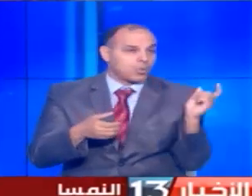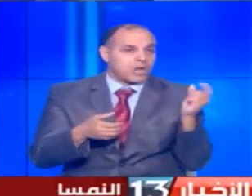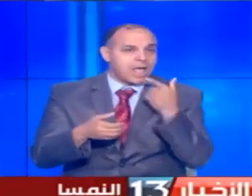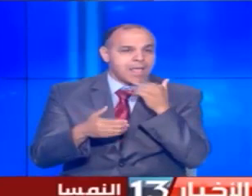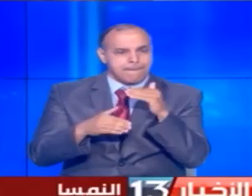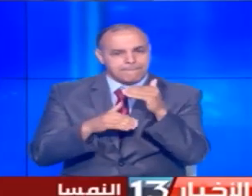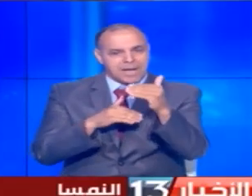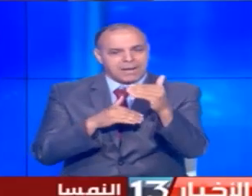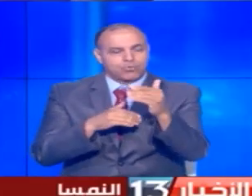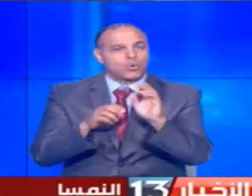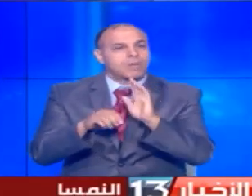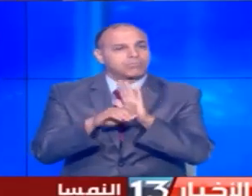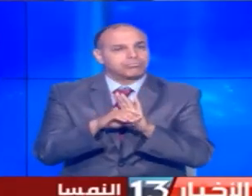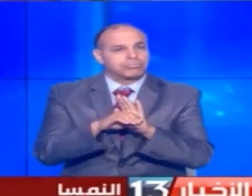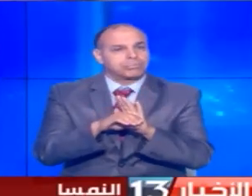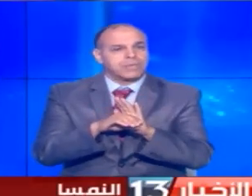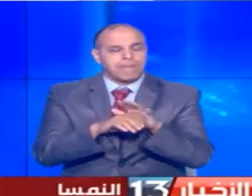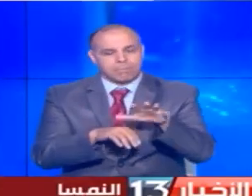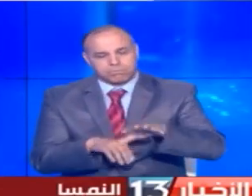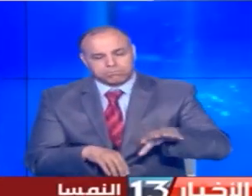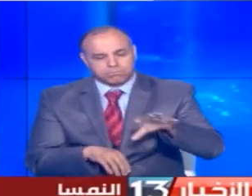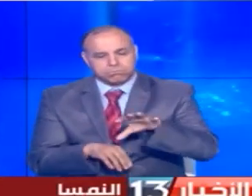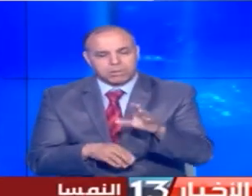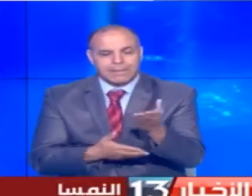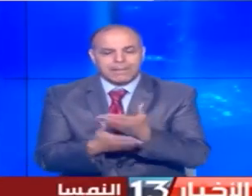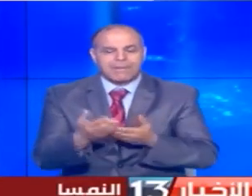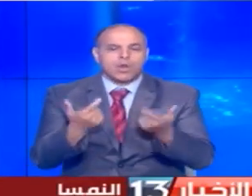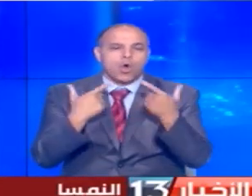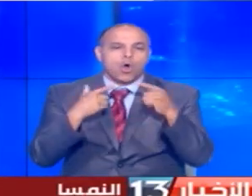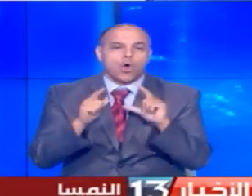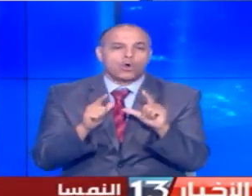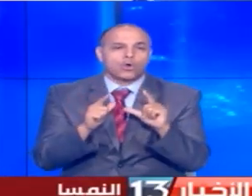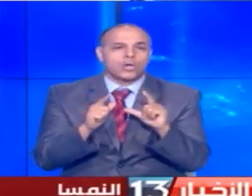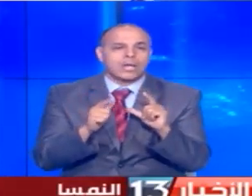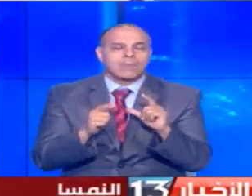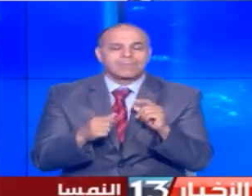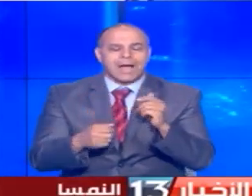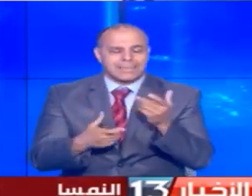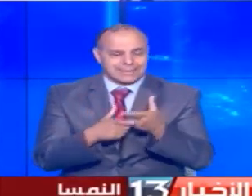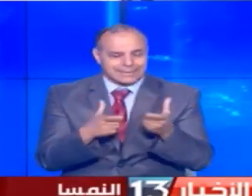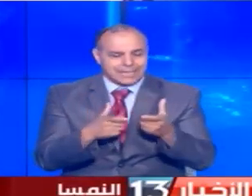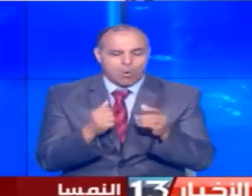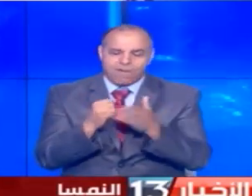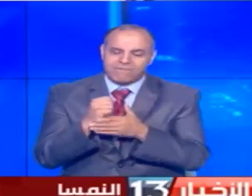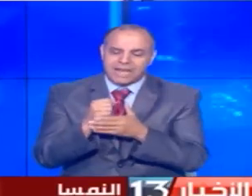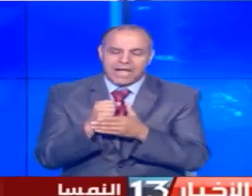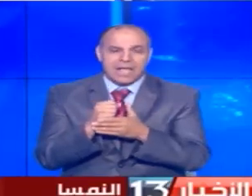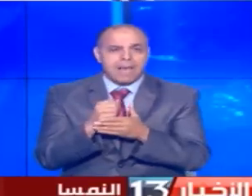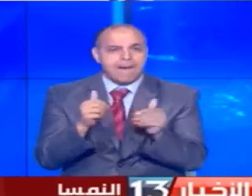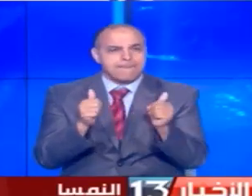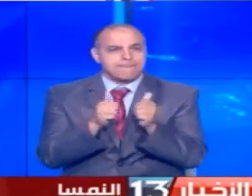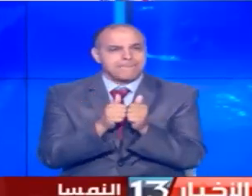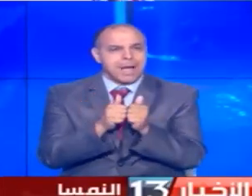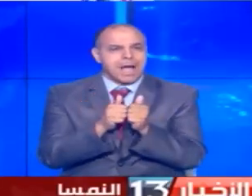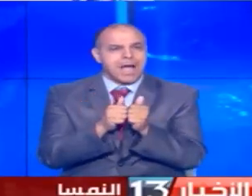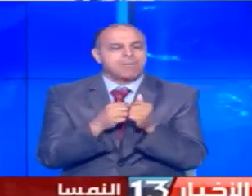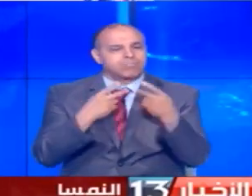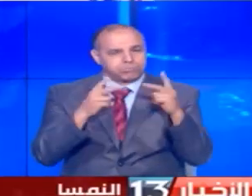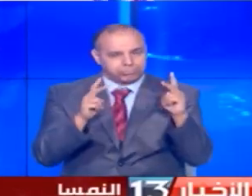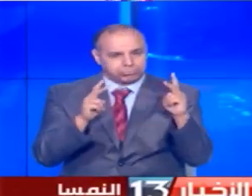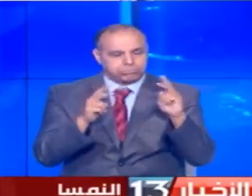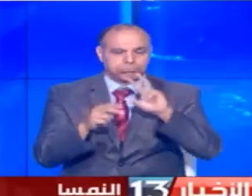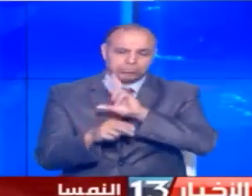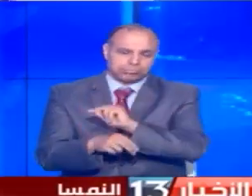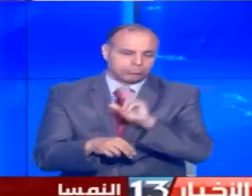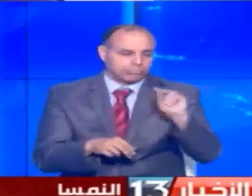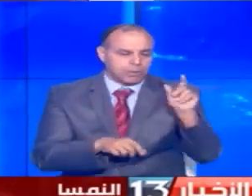خطة تتضمن إقامة منطقة تبادل حر للمنتجات الصناعية والفلاحية مع إنهاء صلاحية حرية